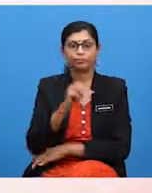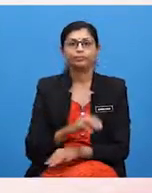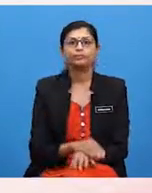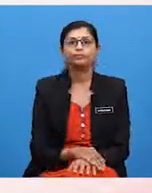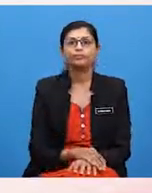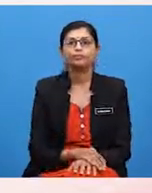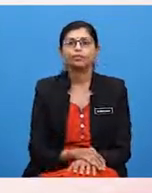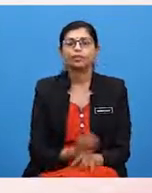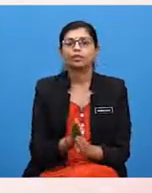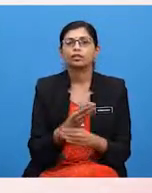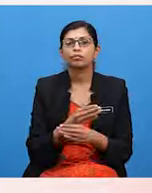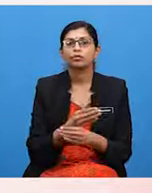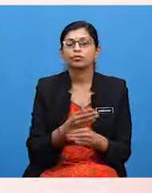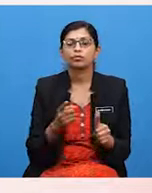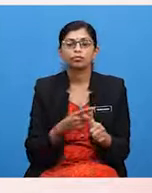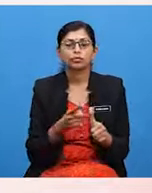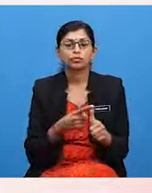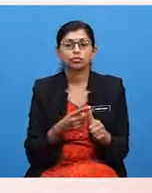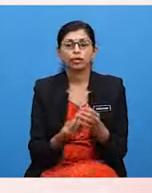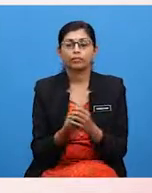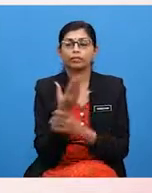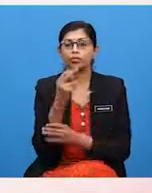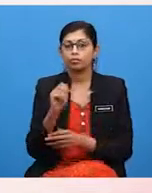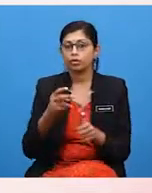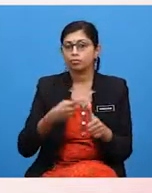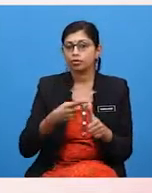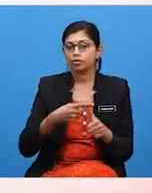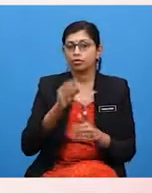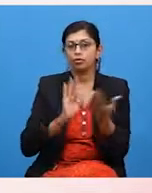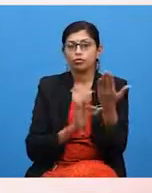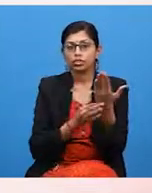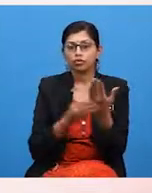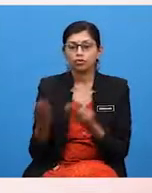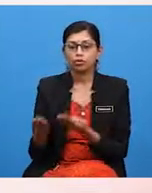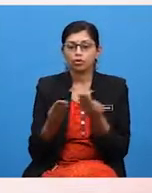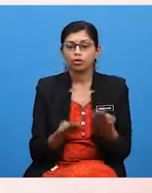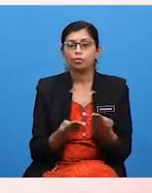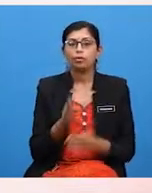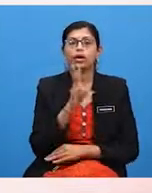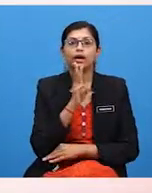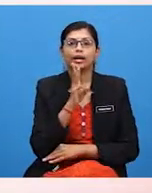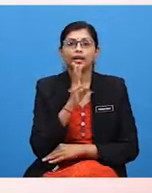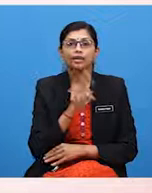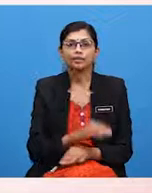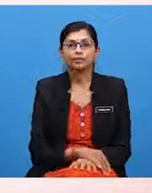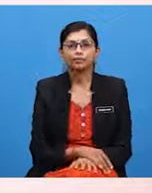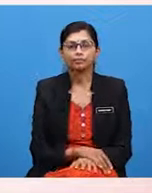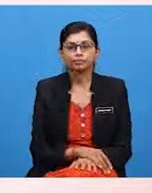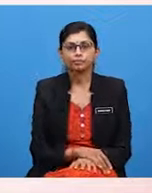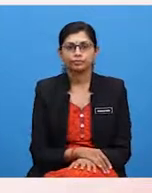semasa pertumbuhan primer berfungsi mengangkut air dari akar ke daun.